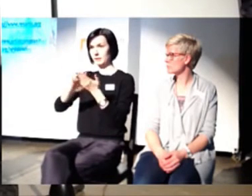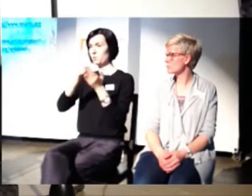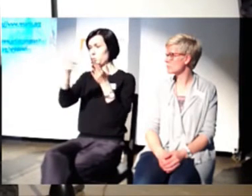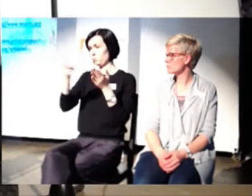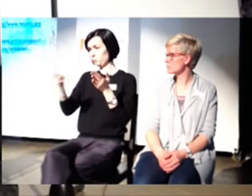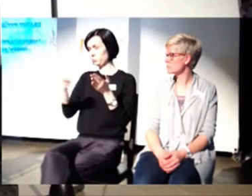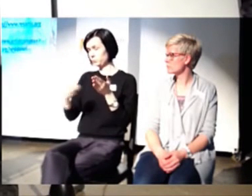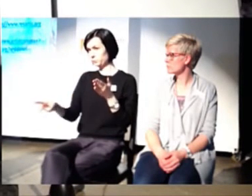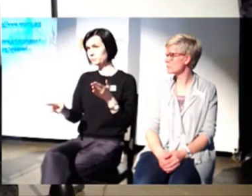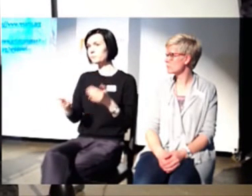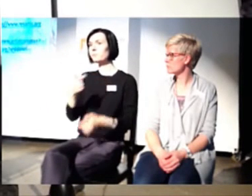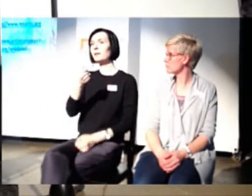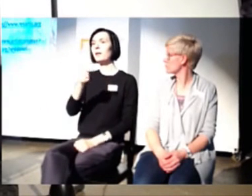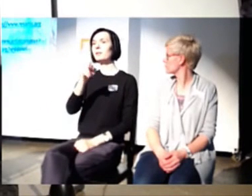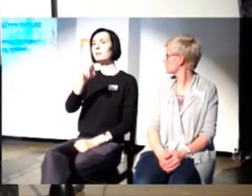Eli tämä